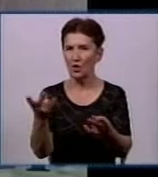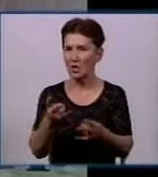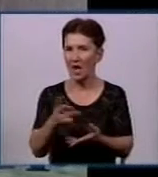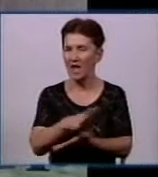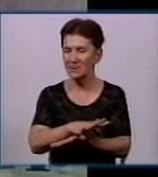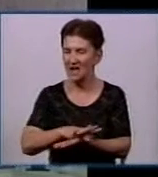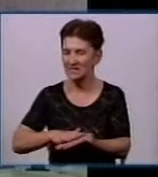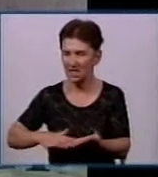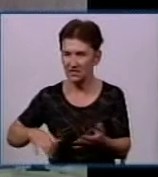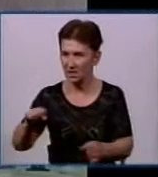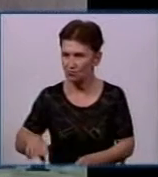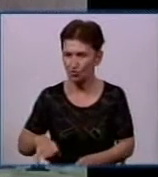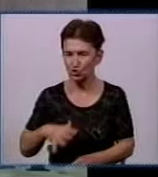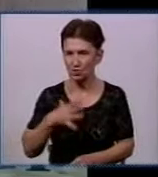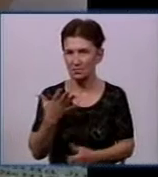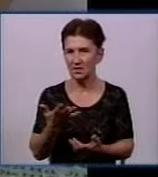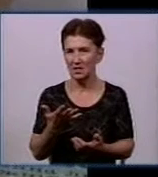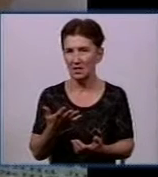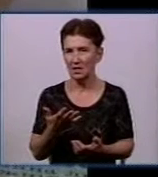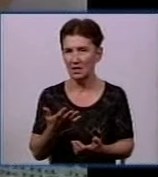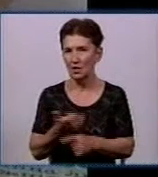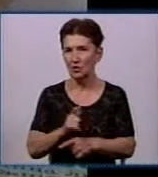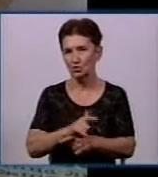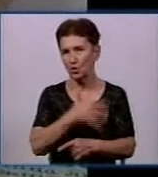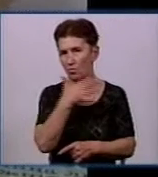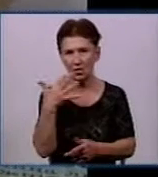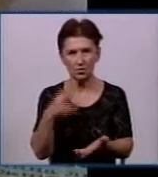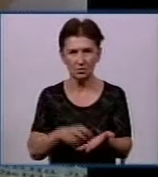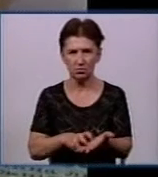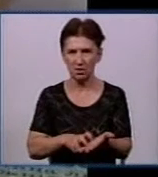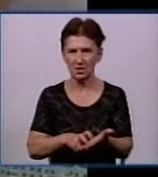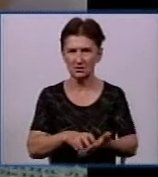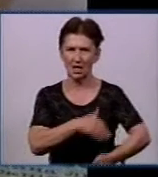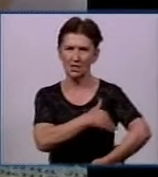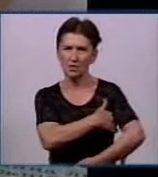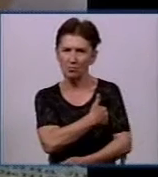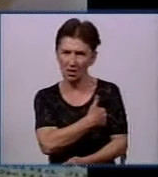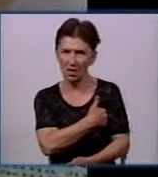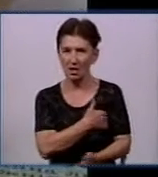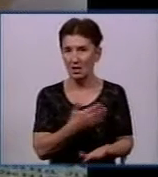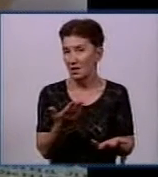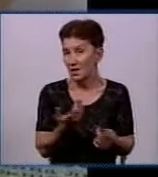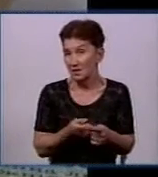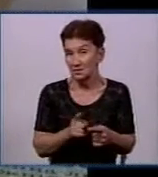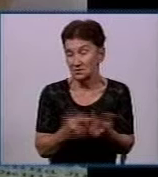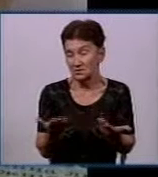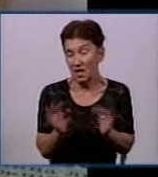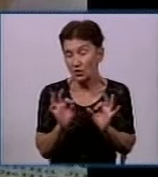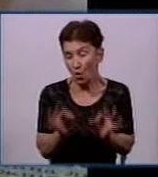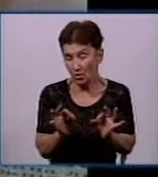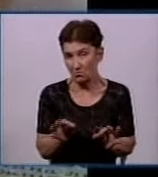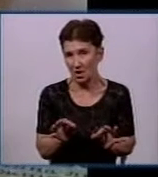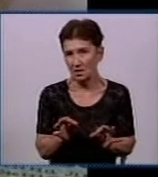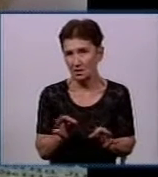які можуть за собою потягти. Дуже багато бояться температурних реакцій, але це нормальна реакція дитини на вакцину.